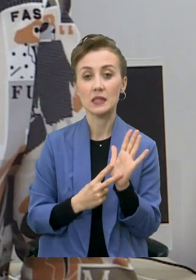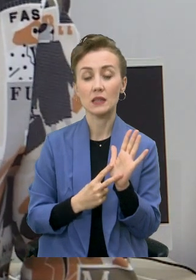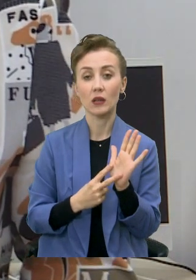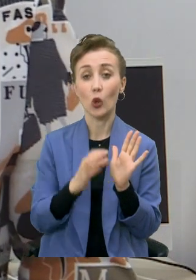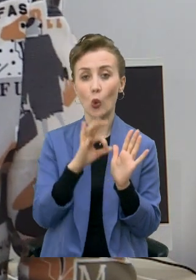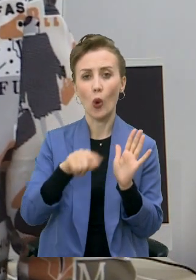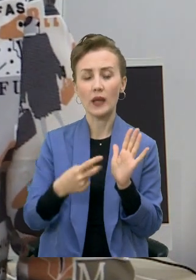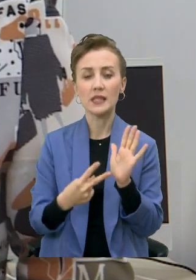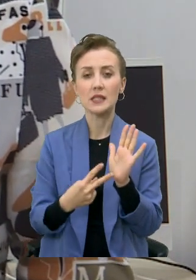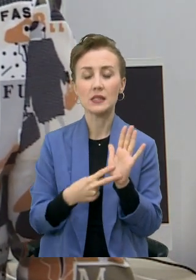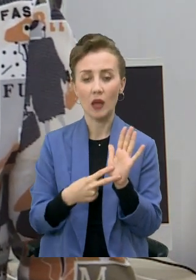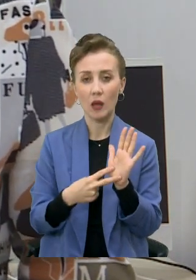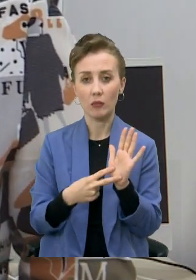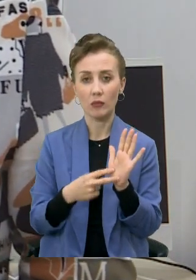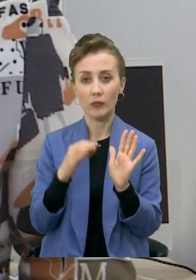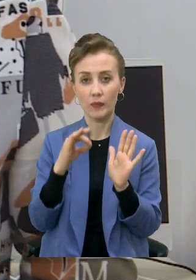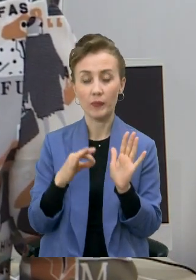0,07, то нужно, чтобы дальше было